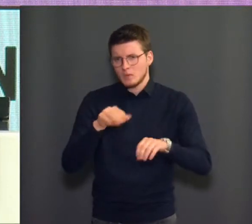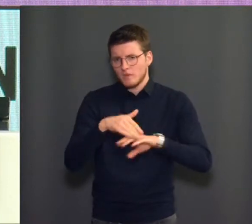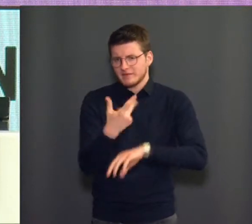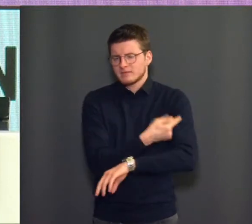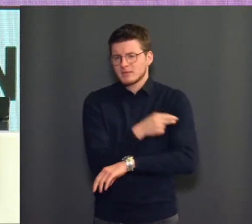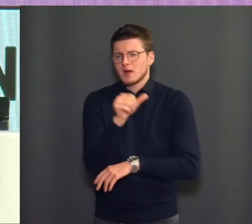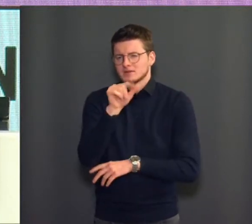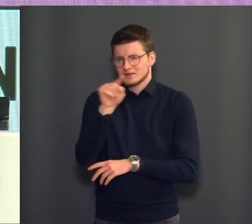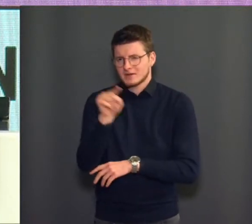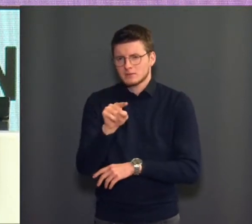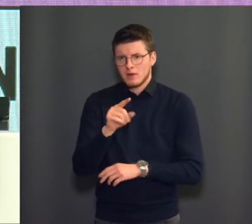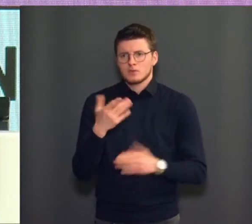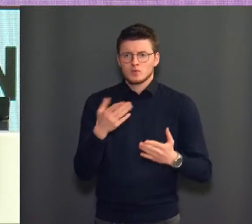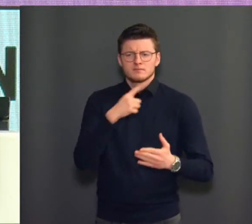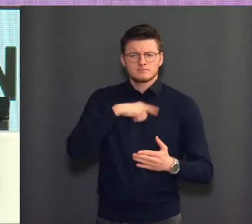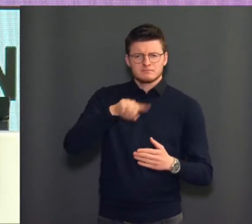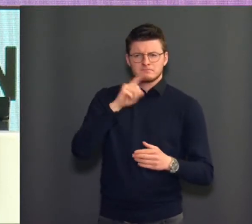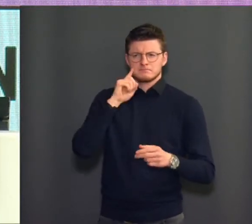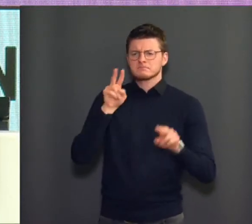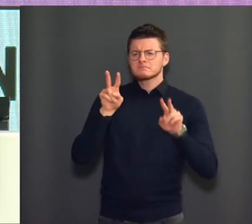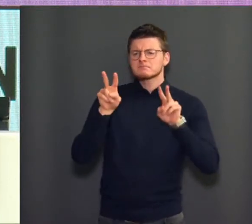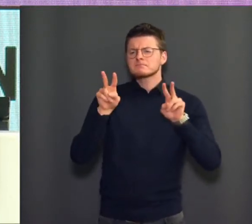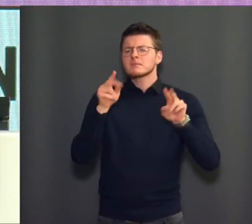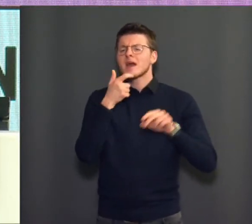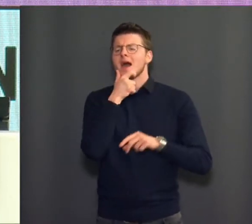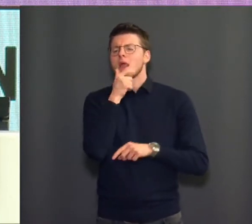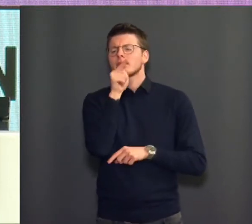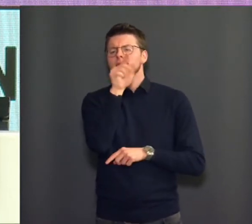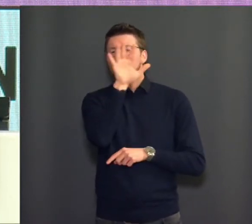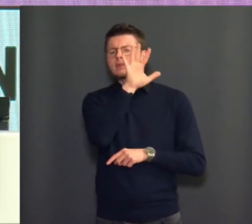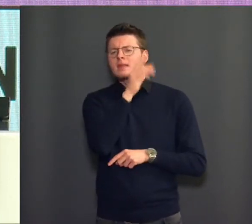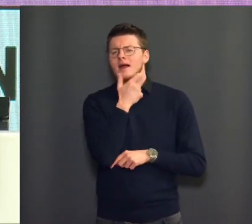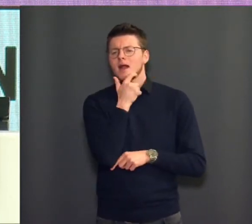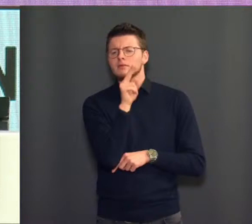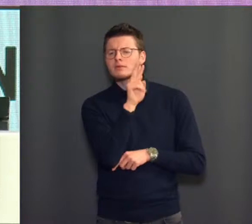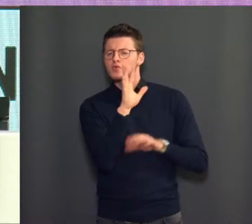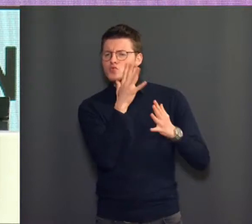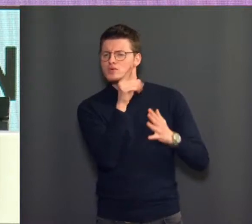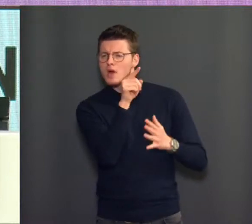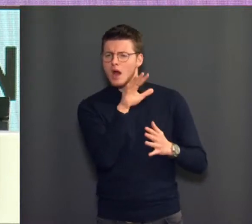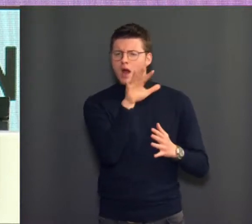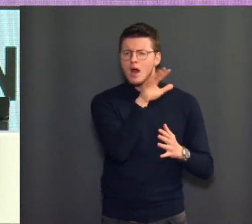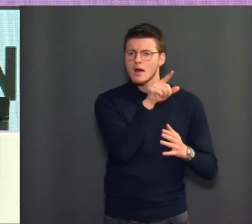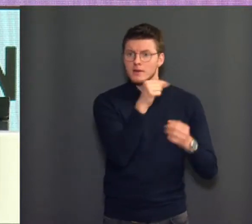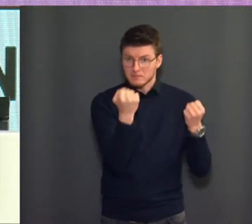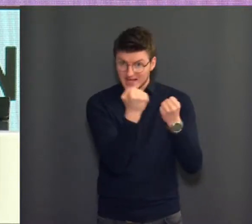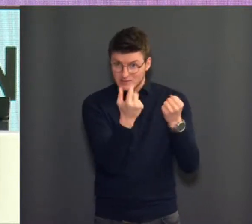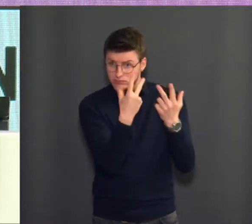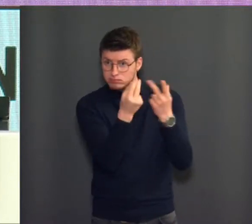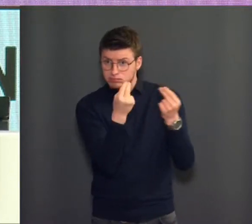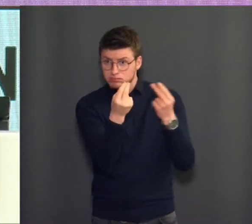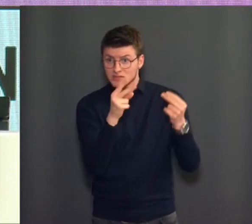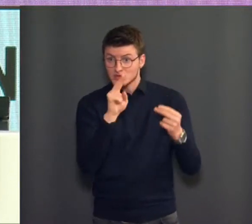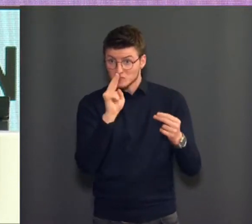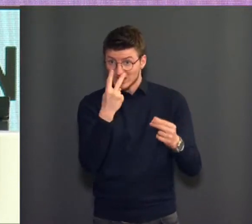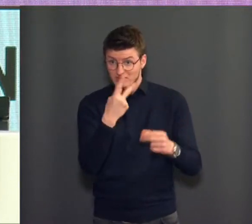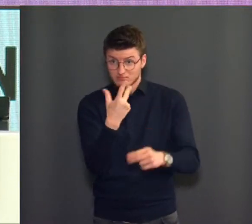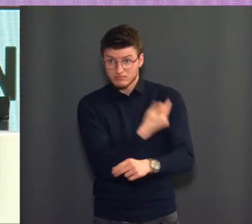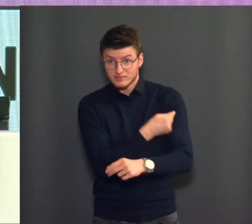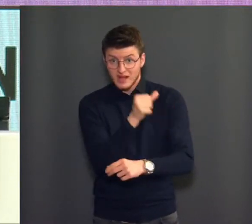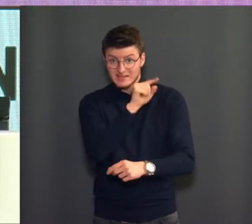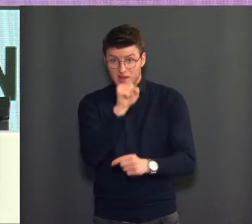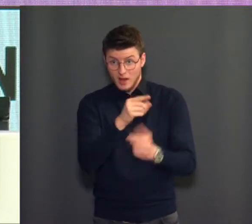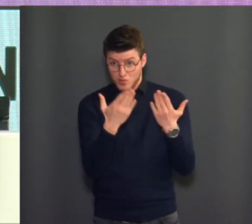daarbij vooral ook naar het Verenigd Koninkrijk, waar men al volop bezig is met het toedienen van de tweede dosis van het